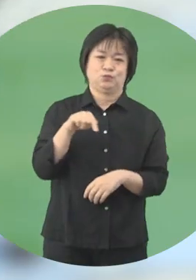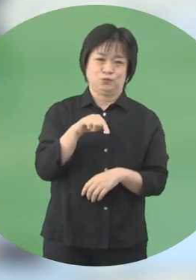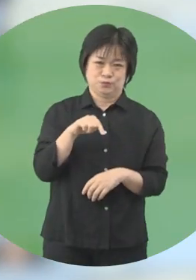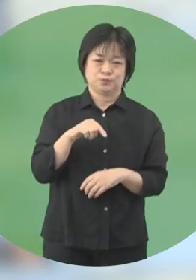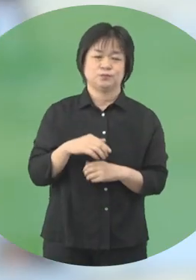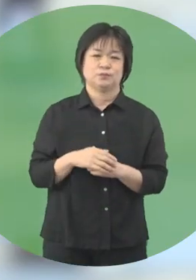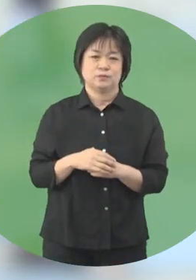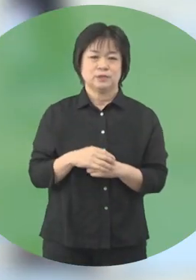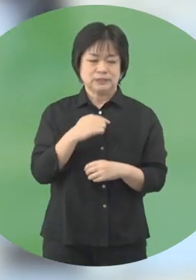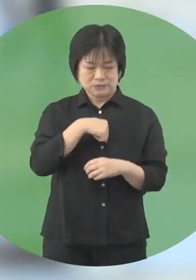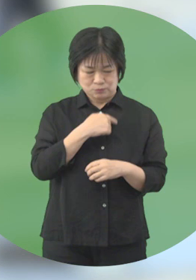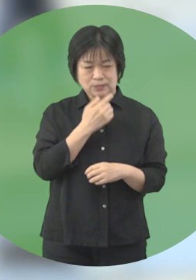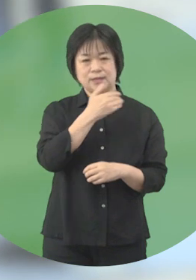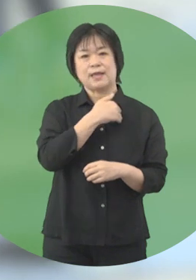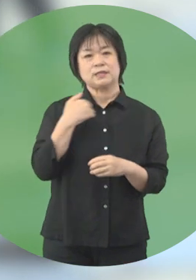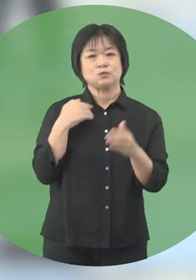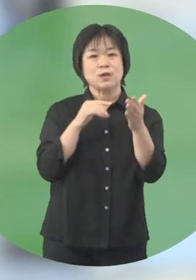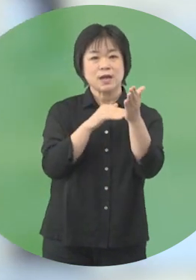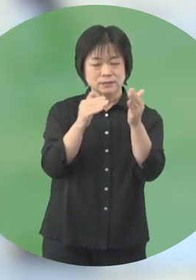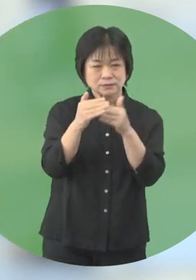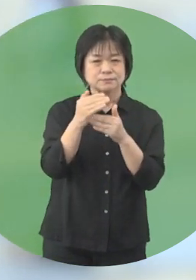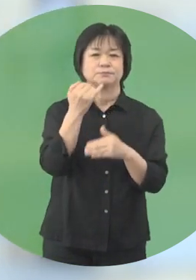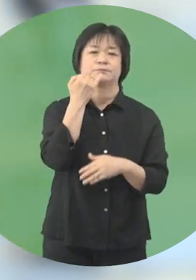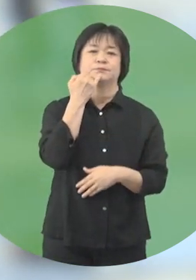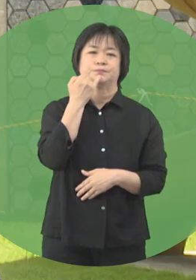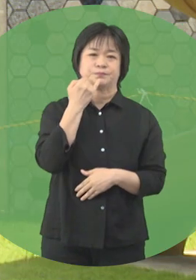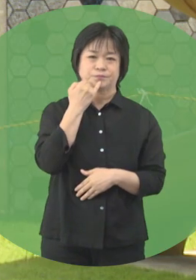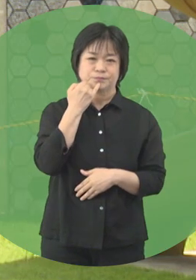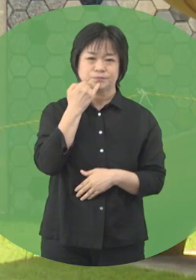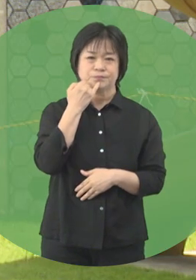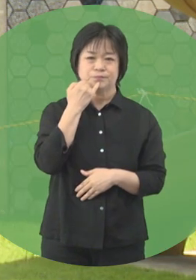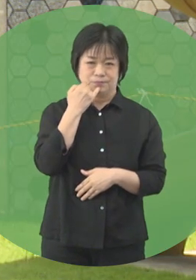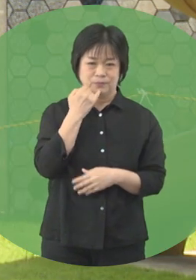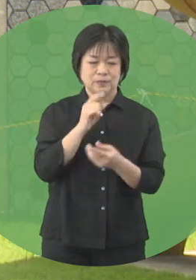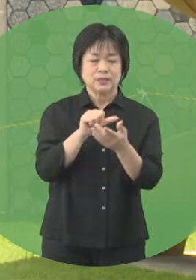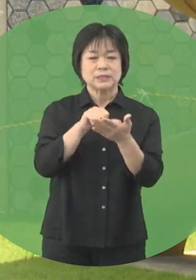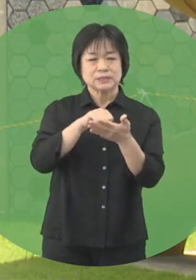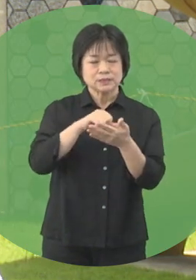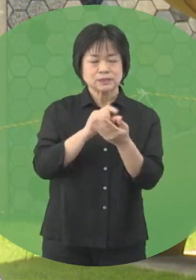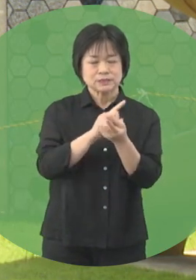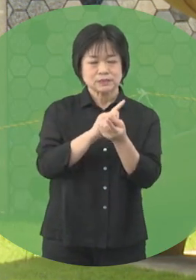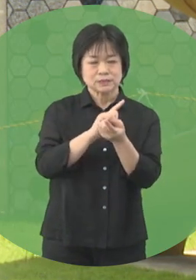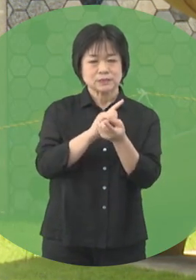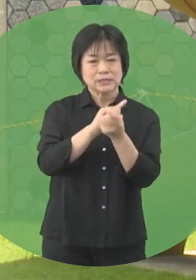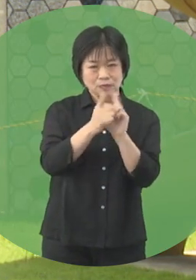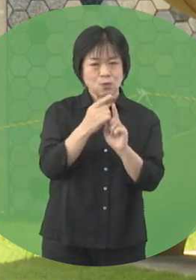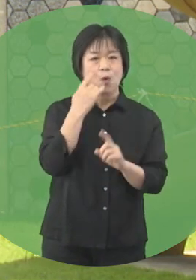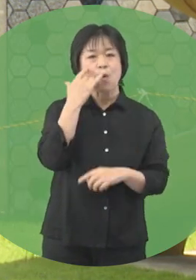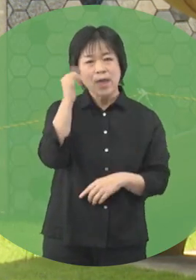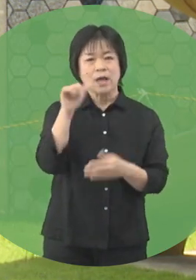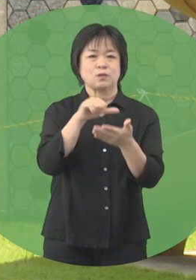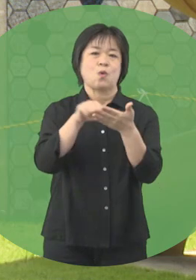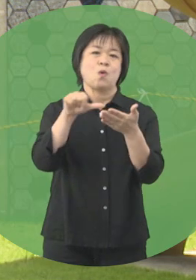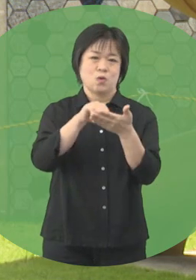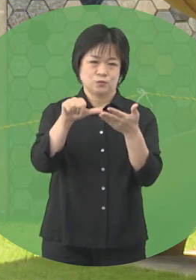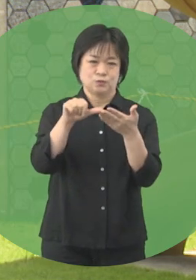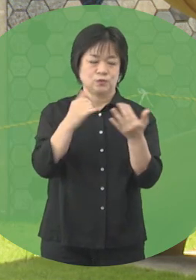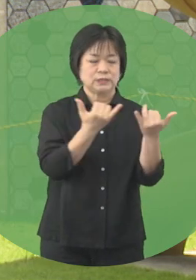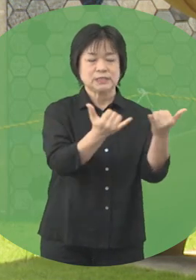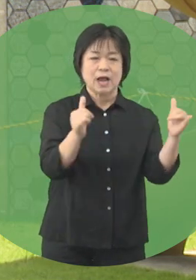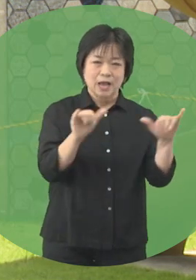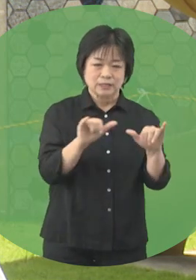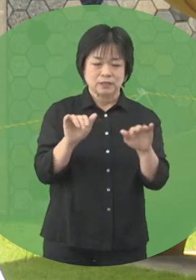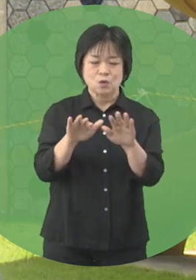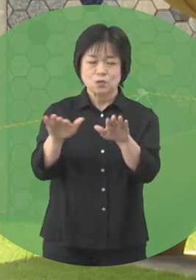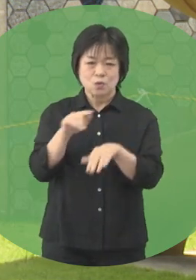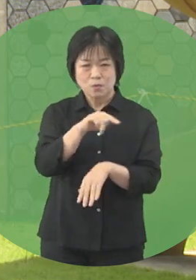この自分ができる範囲でもいいですので、里親登録してこう沖縄の社会のために、子どもたちのためにやっていただ